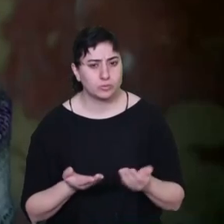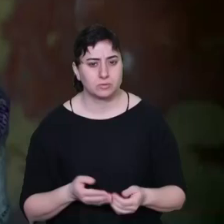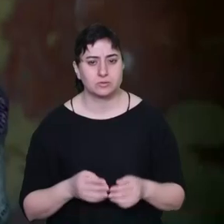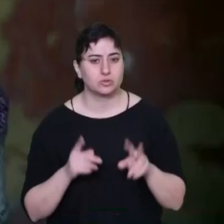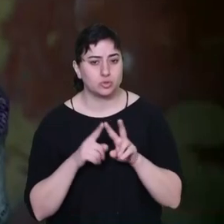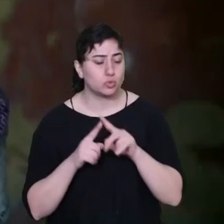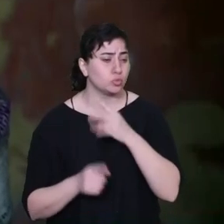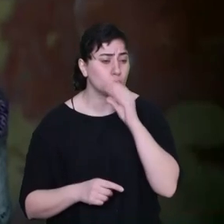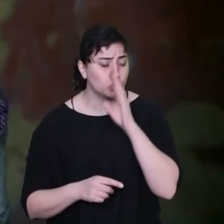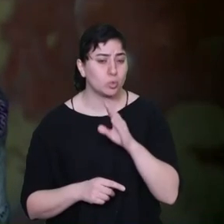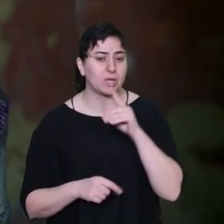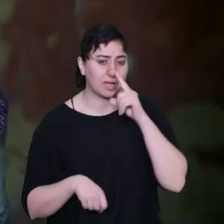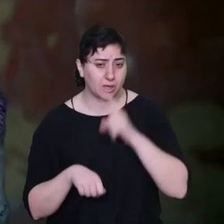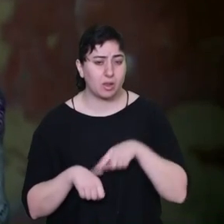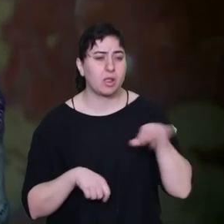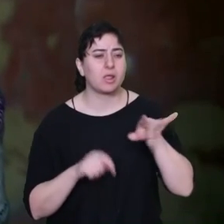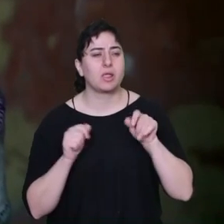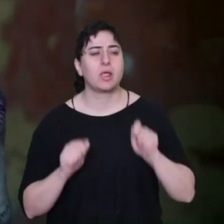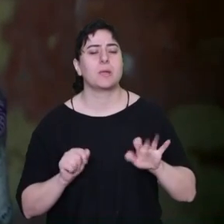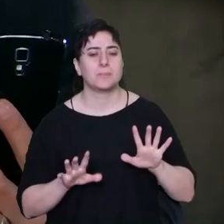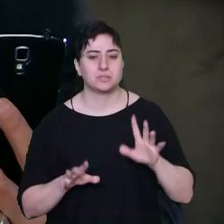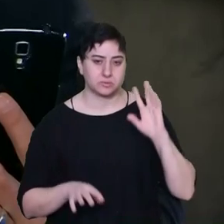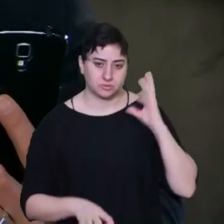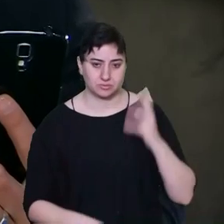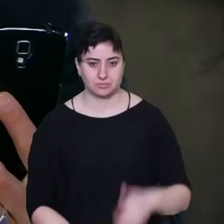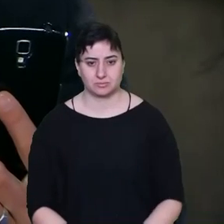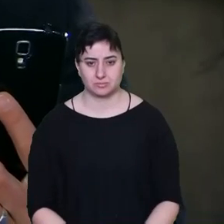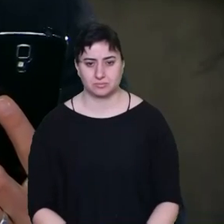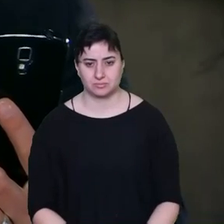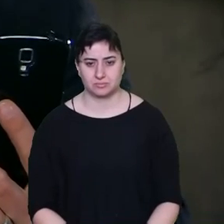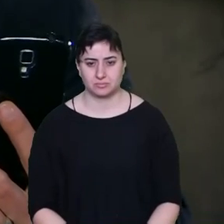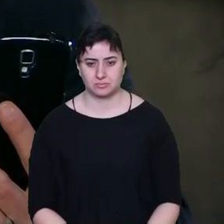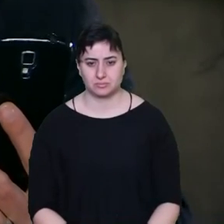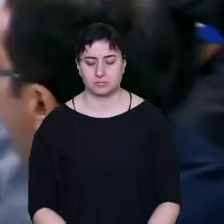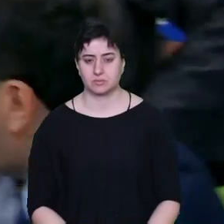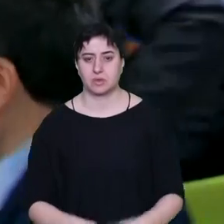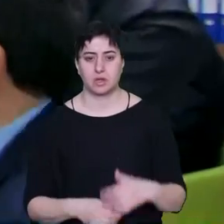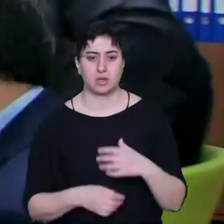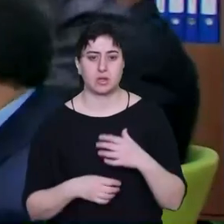Çünkü Nurhan çok dürüsttür. Onun böyle bir şey yapacağına kimse inanmıyor. Ana kasadaki paraları da al.